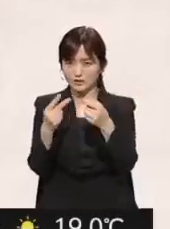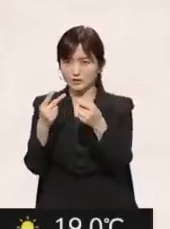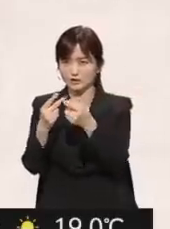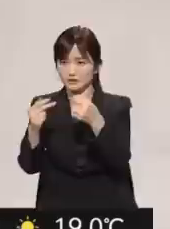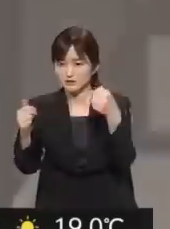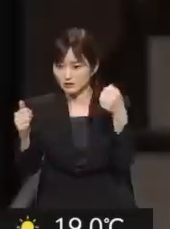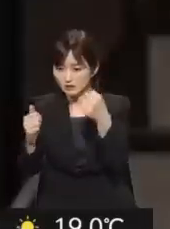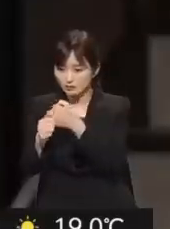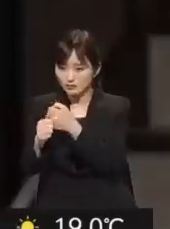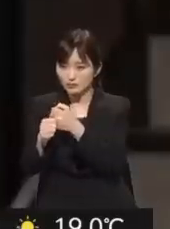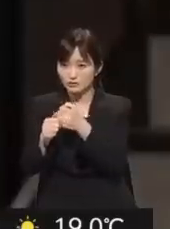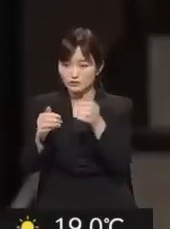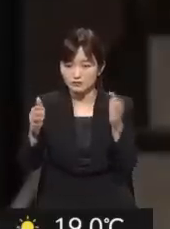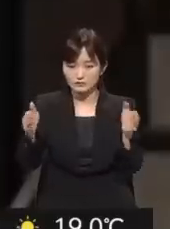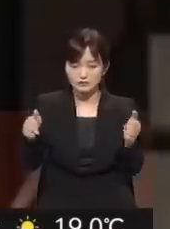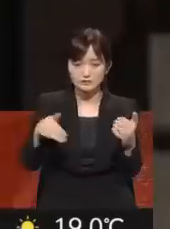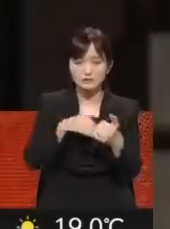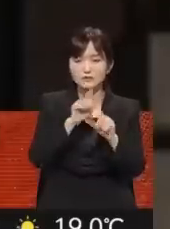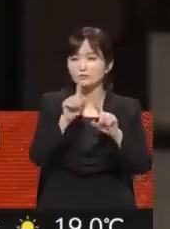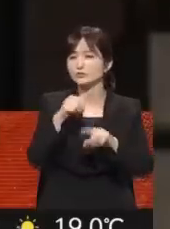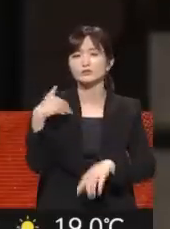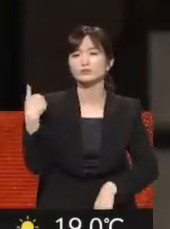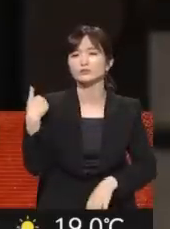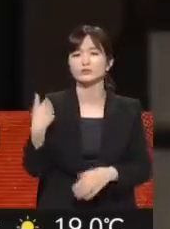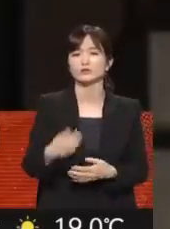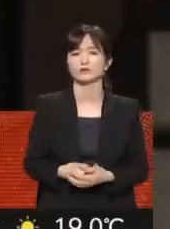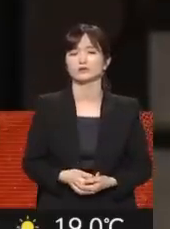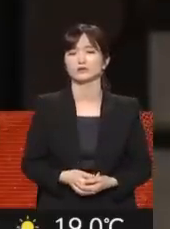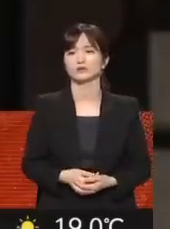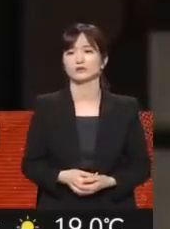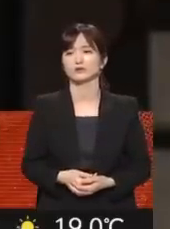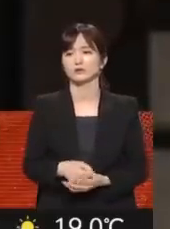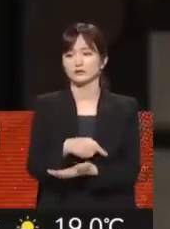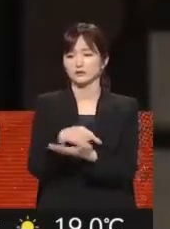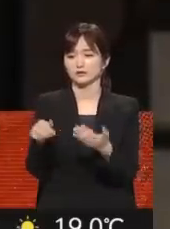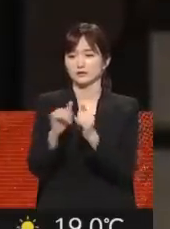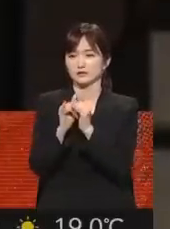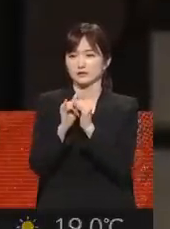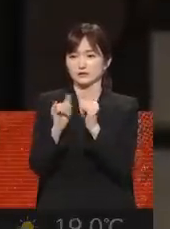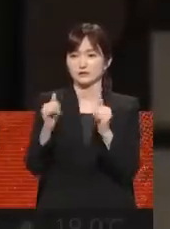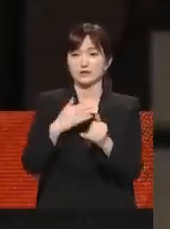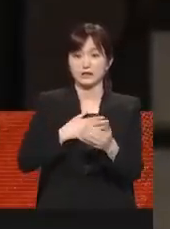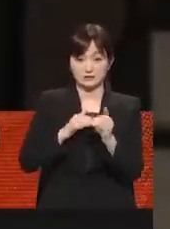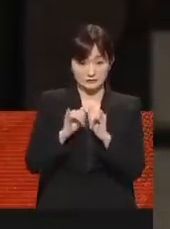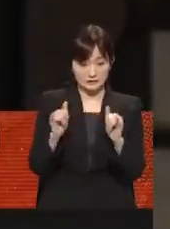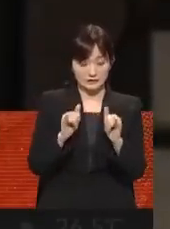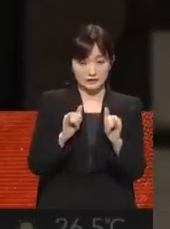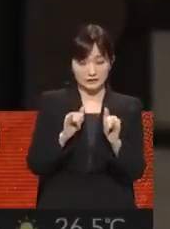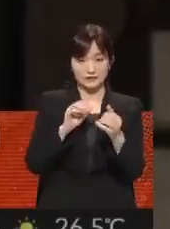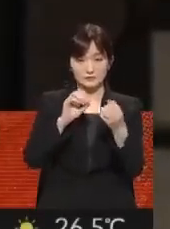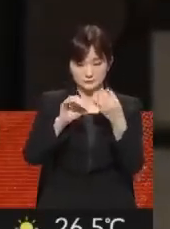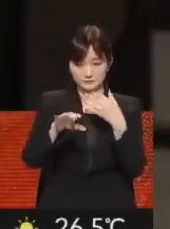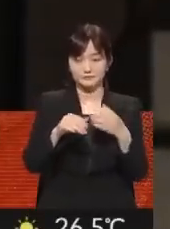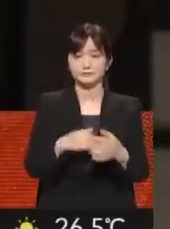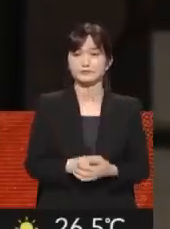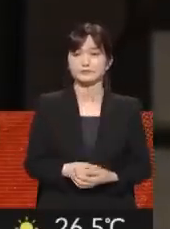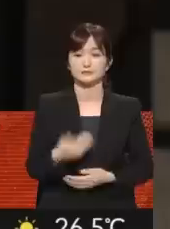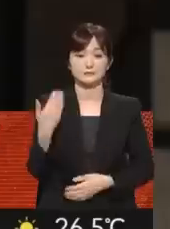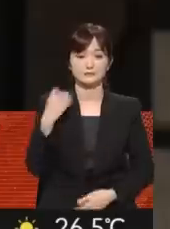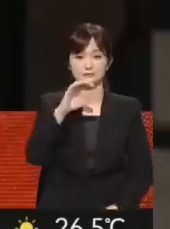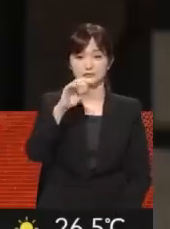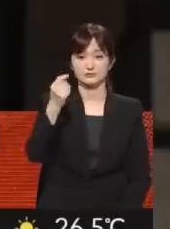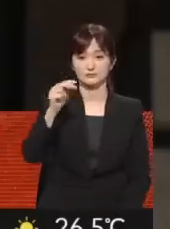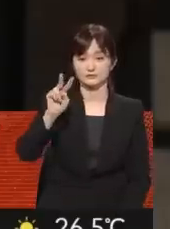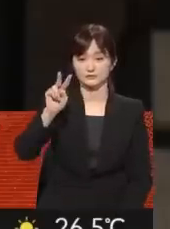당시에 어떤 상황이었는가 전혀 기억을 못하고 오직이 상황은 피해자에 있는 그 지인들의 얘기 그리고 아까 우리가 봤었던 그 CCTV